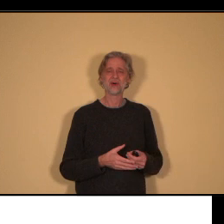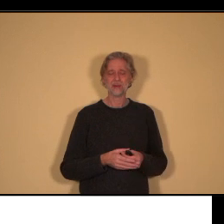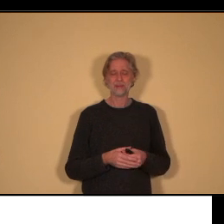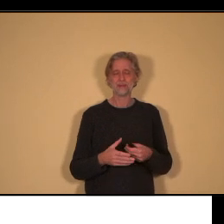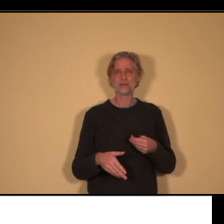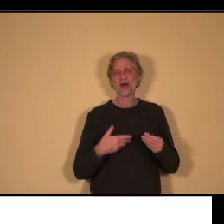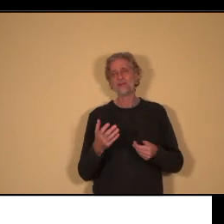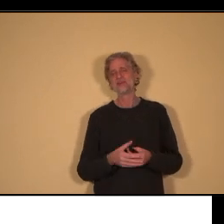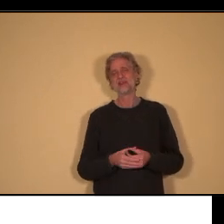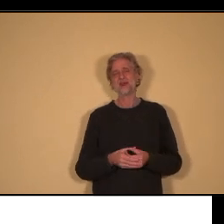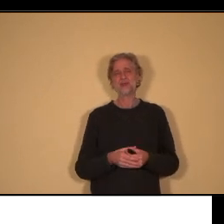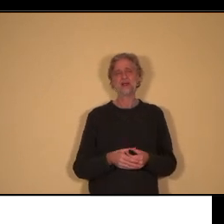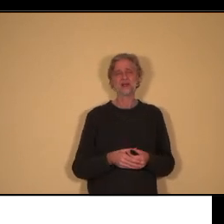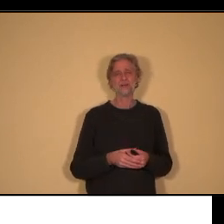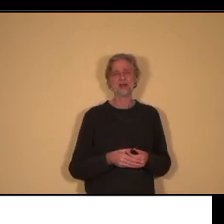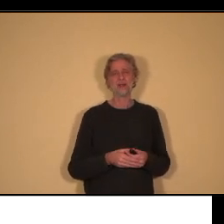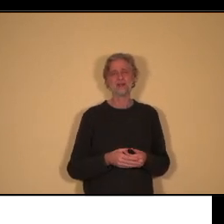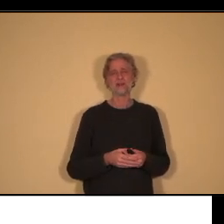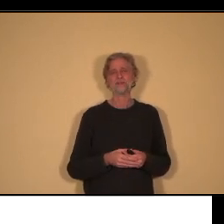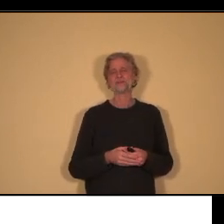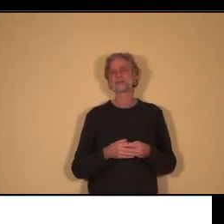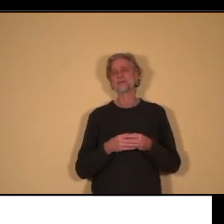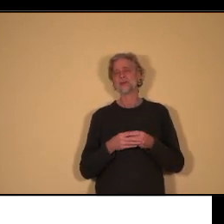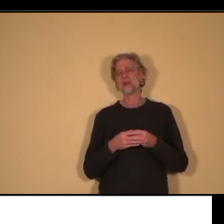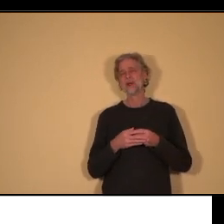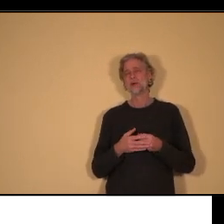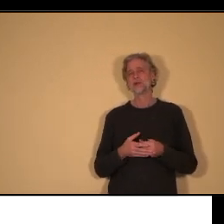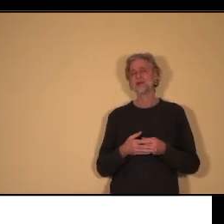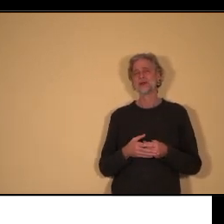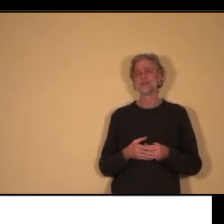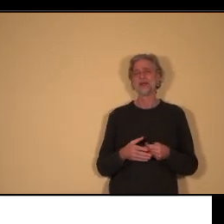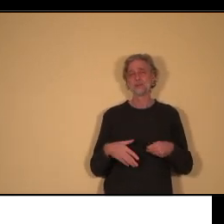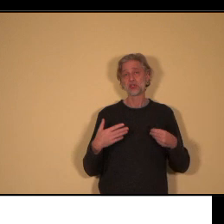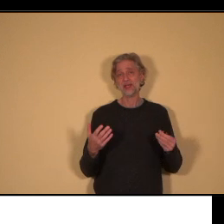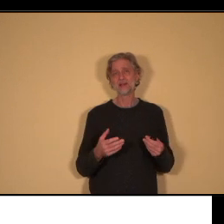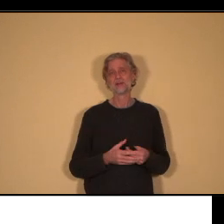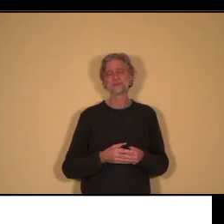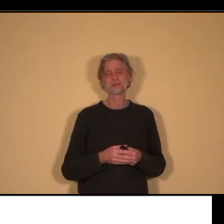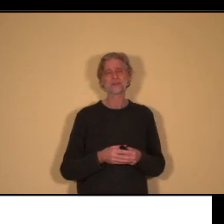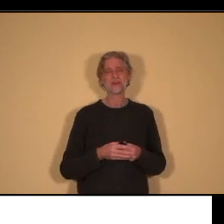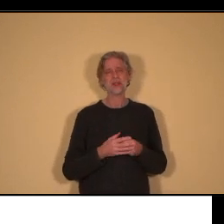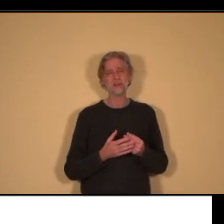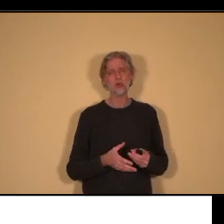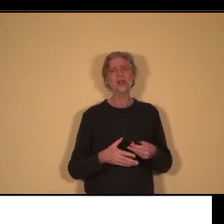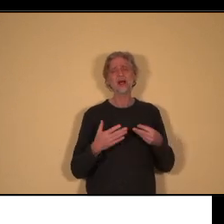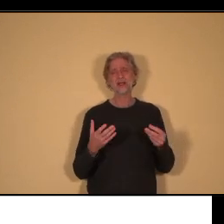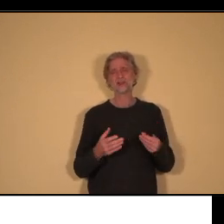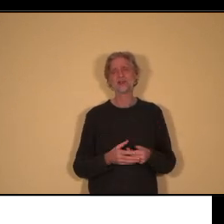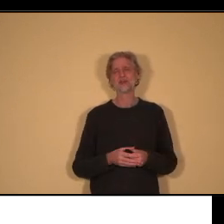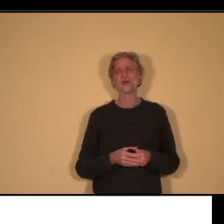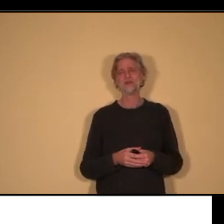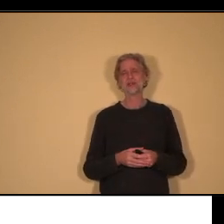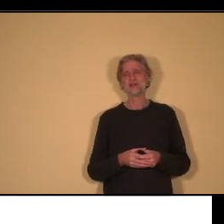Weise beeinflussen sich sehr viele Kippelemente. Und es besteht die Möglichkeit,